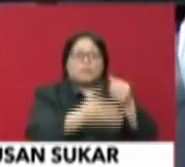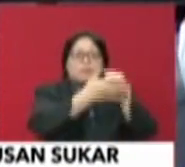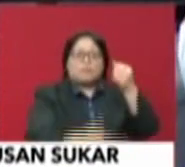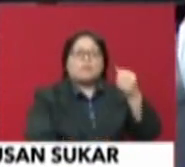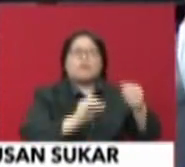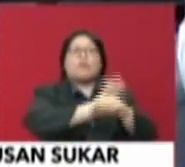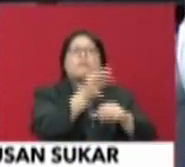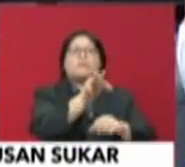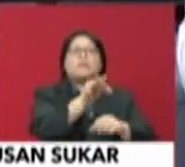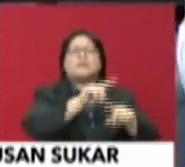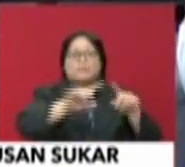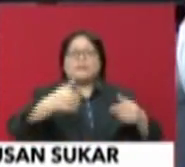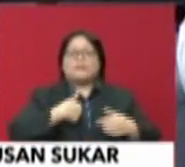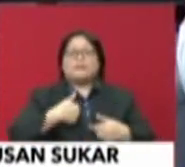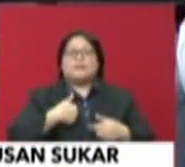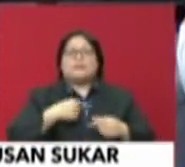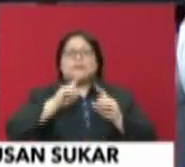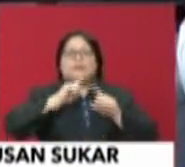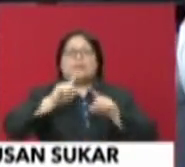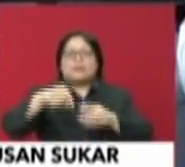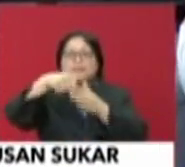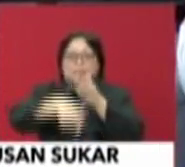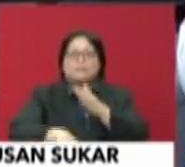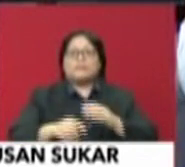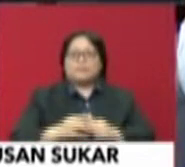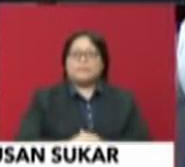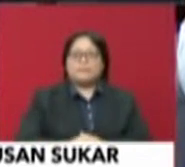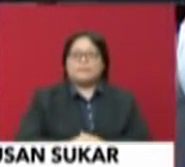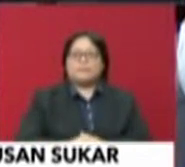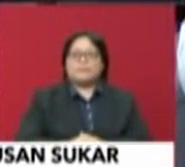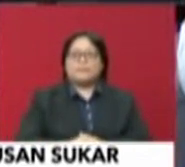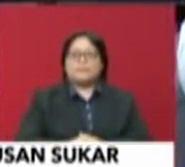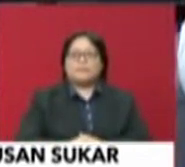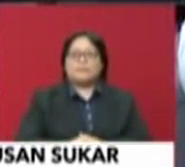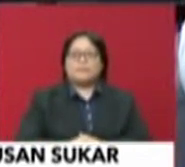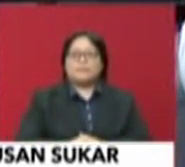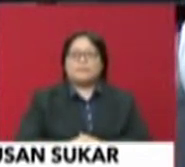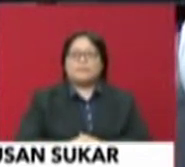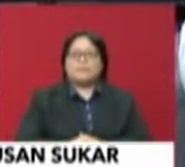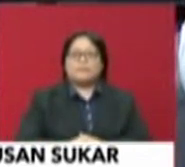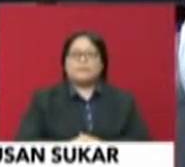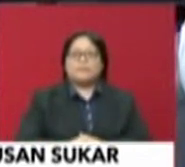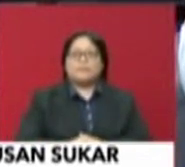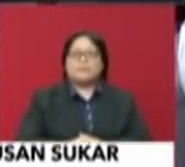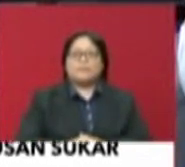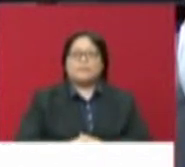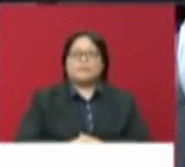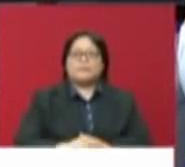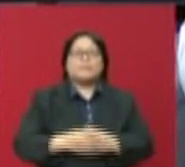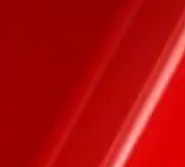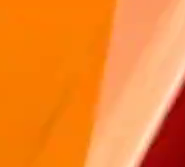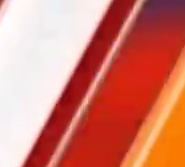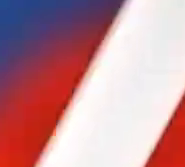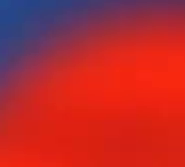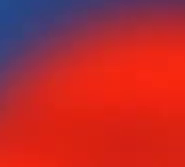kerajaan dalam menerima pandangan pelbagai pihak. Itu jelas Menteri Kewangan Tengku Datuk Sri Zafrul Tengku Abdul Aziz.